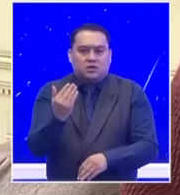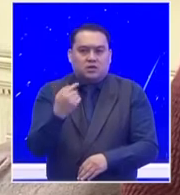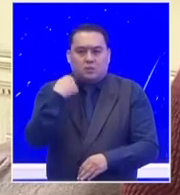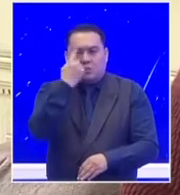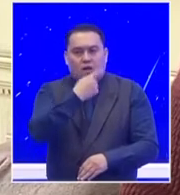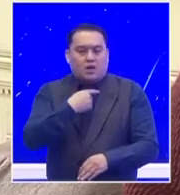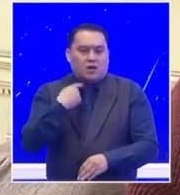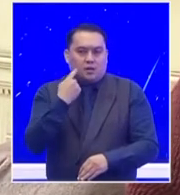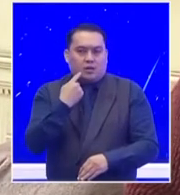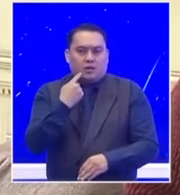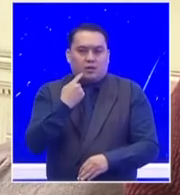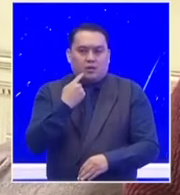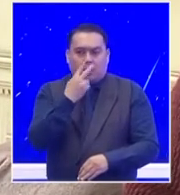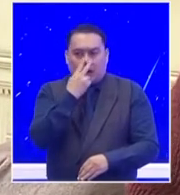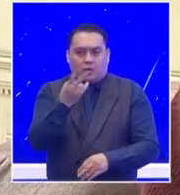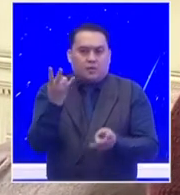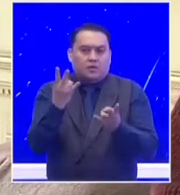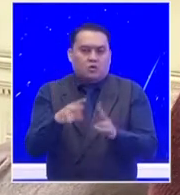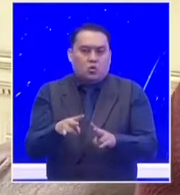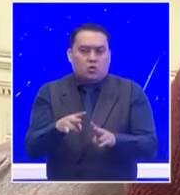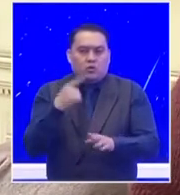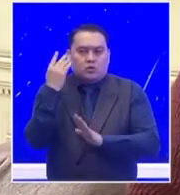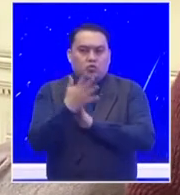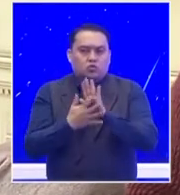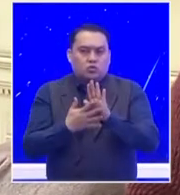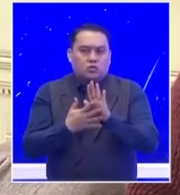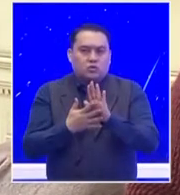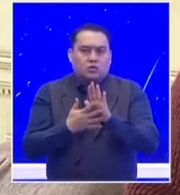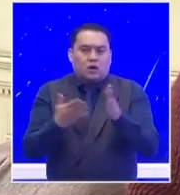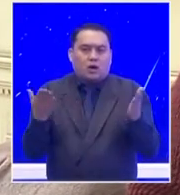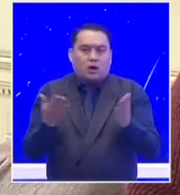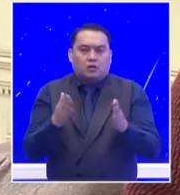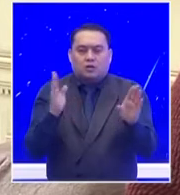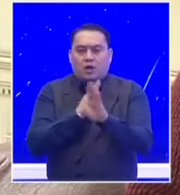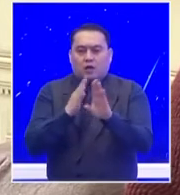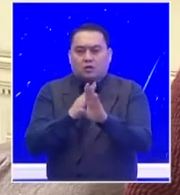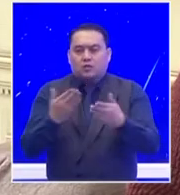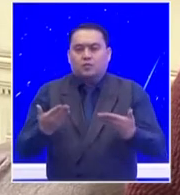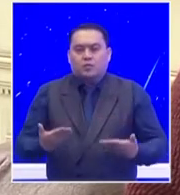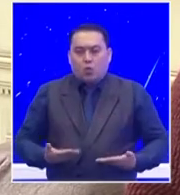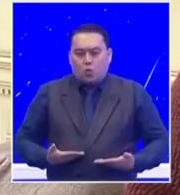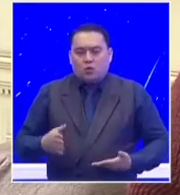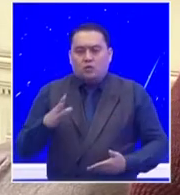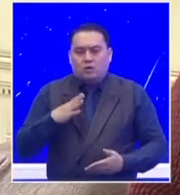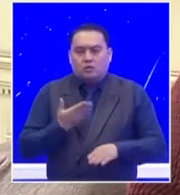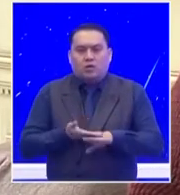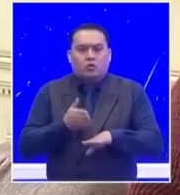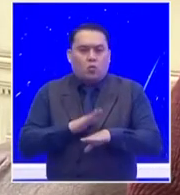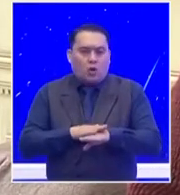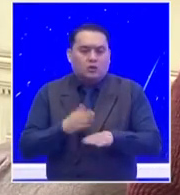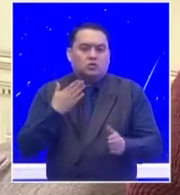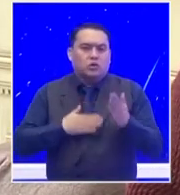бетіңіздегі, жүзіңіздегі портретке де қарамайды. Адам бәрін түсінеді. Абайдың қандай тағдыры болған, қандай қиыншылығы болған, қандай қуанышы